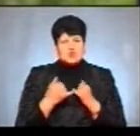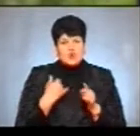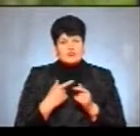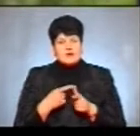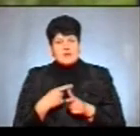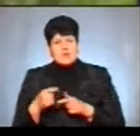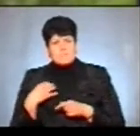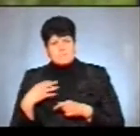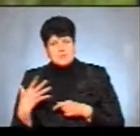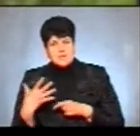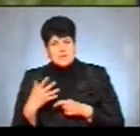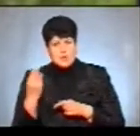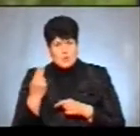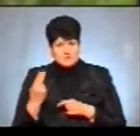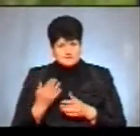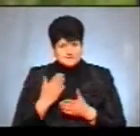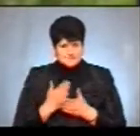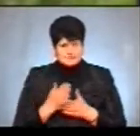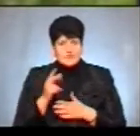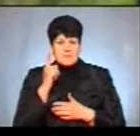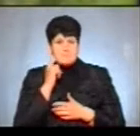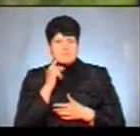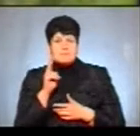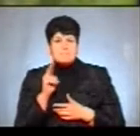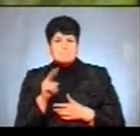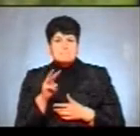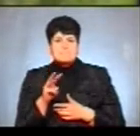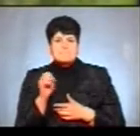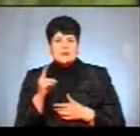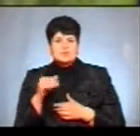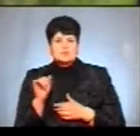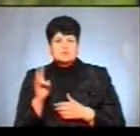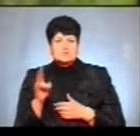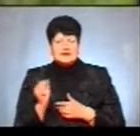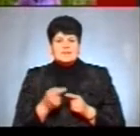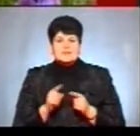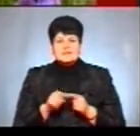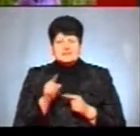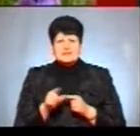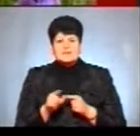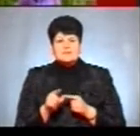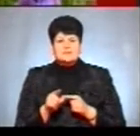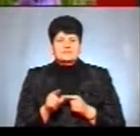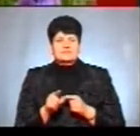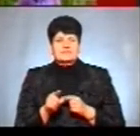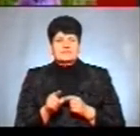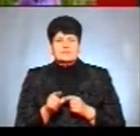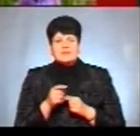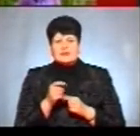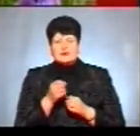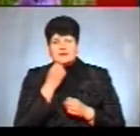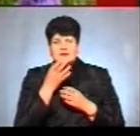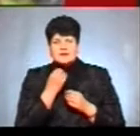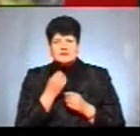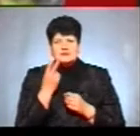кольором, в залежності від виду. Медунка дуже великій кількості цвіте, це квітка з двох